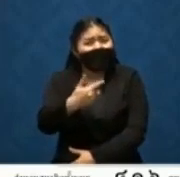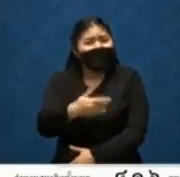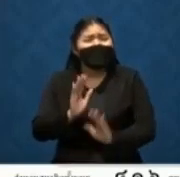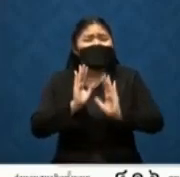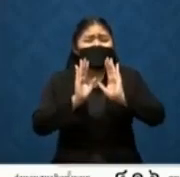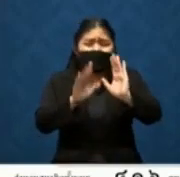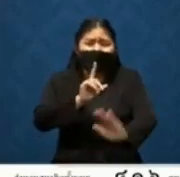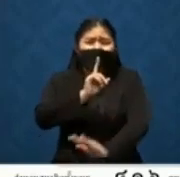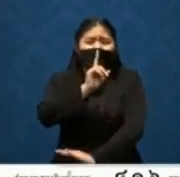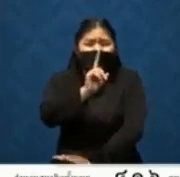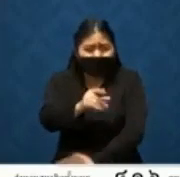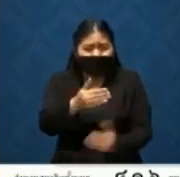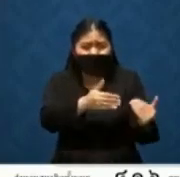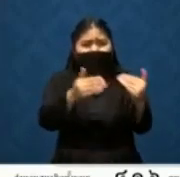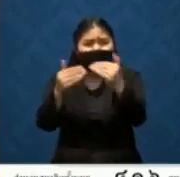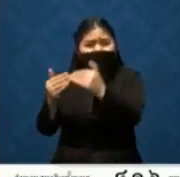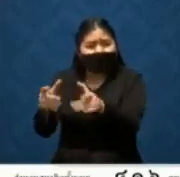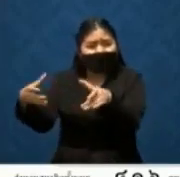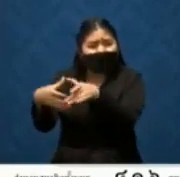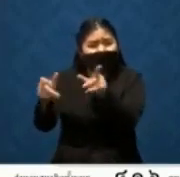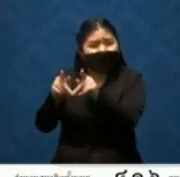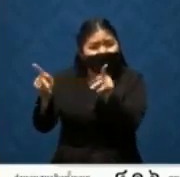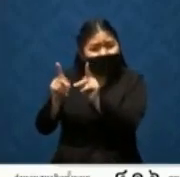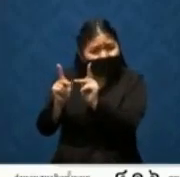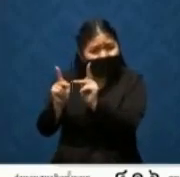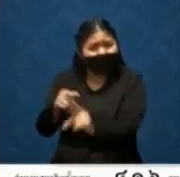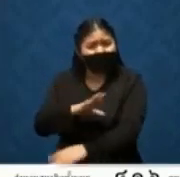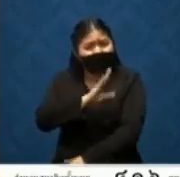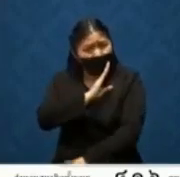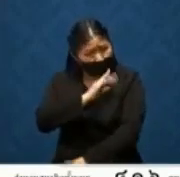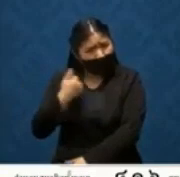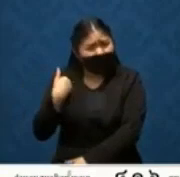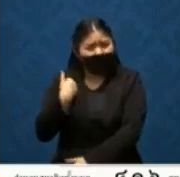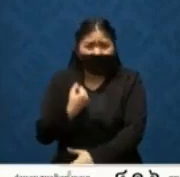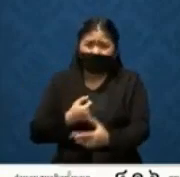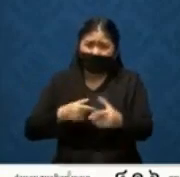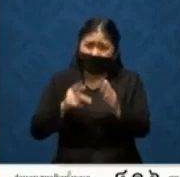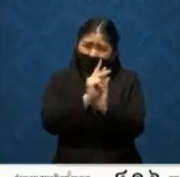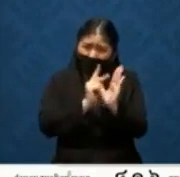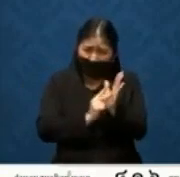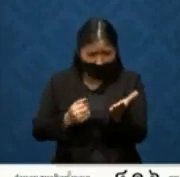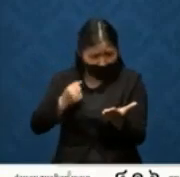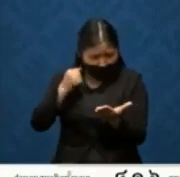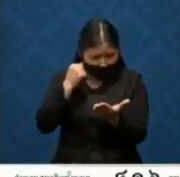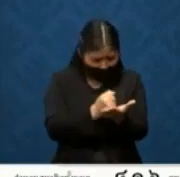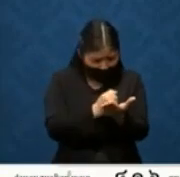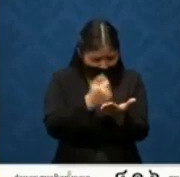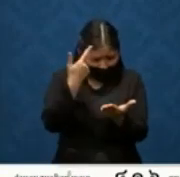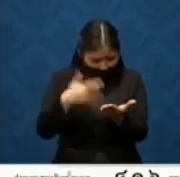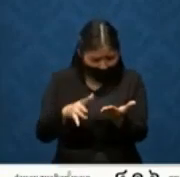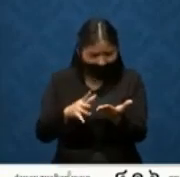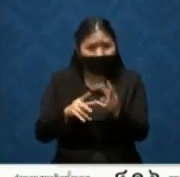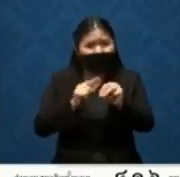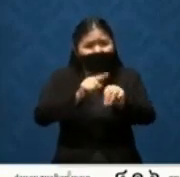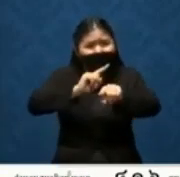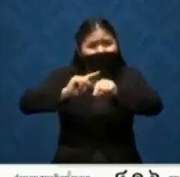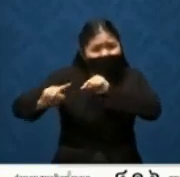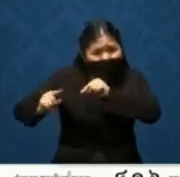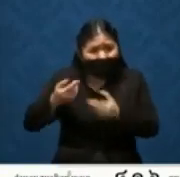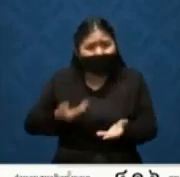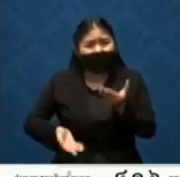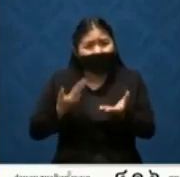ผ่านท่านไปยังกรรมาธิการว่าการตรากฎหมายแต่ละมาตรา